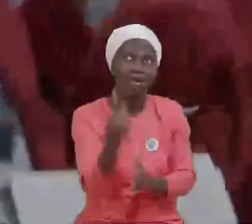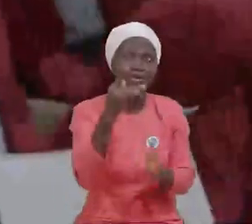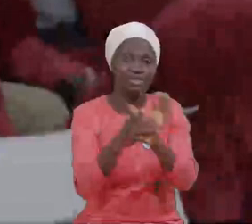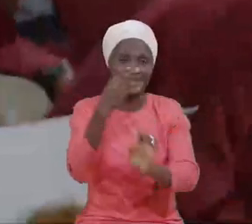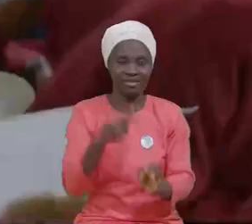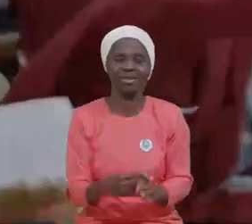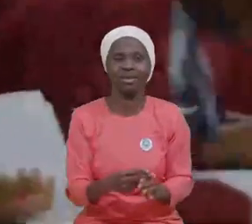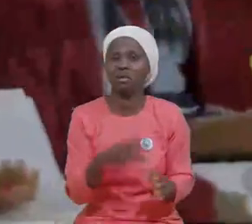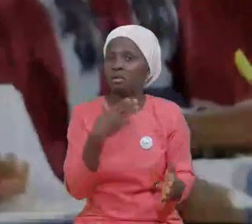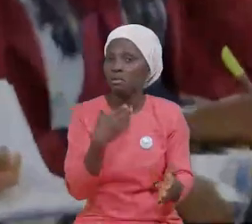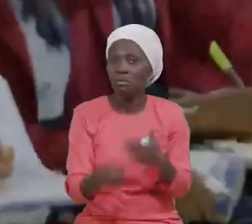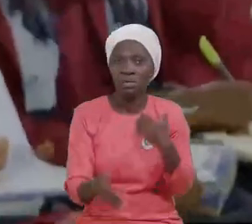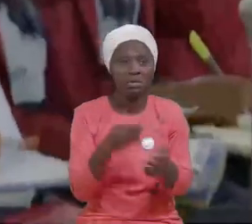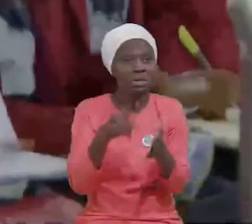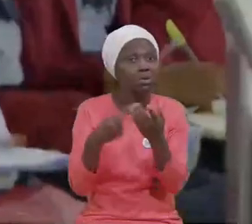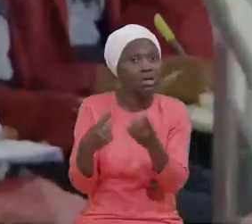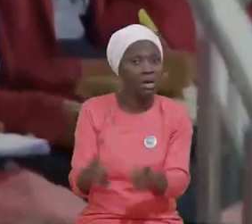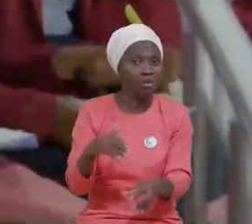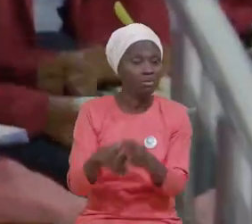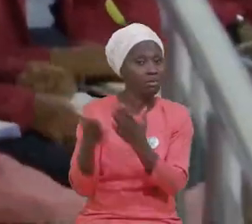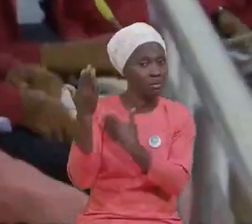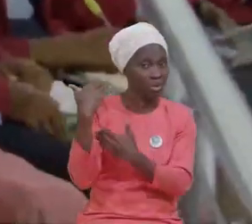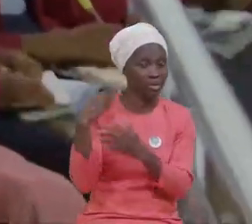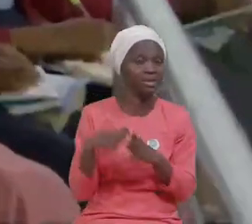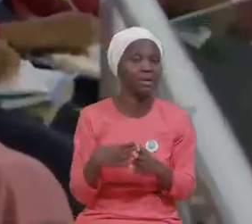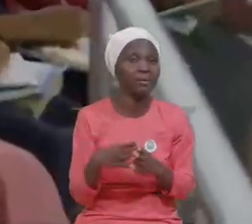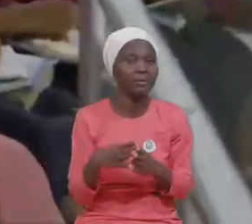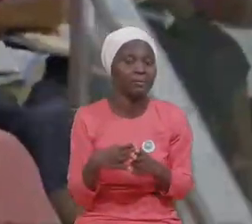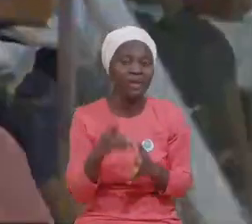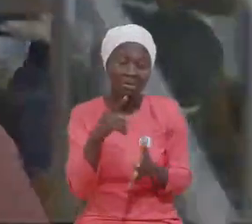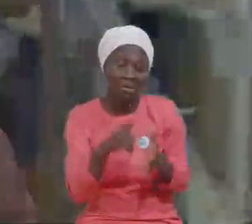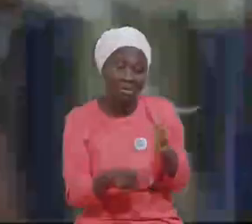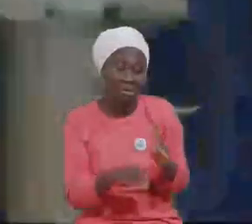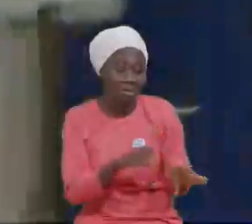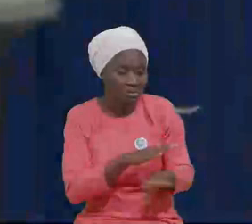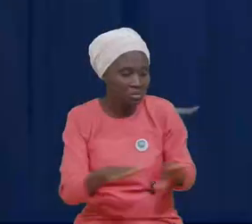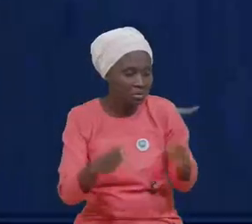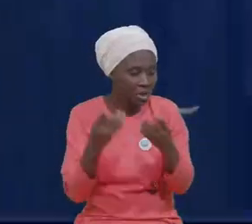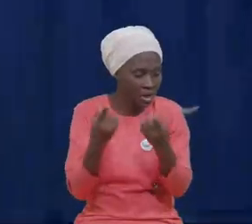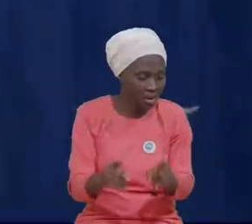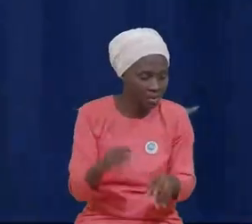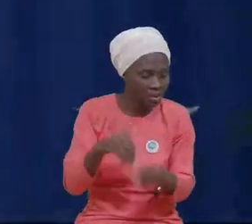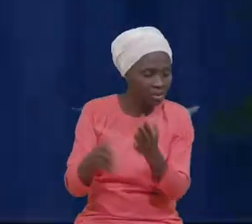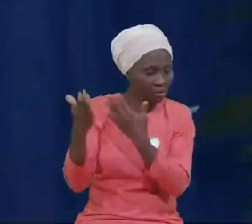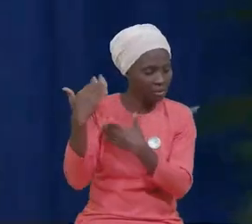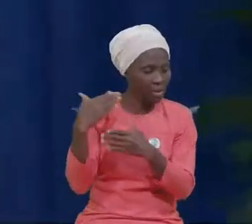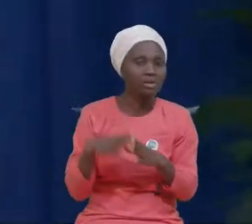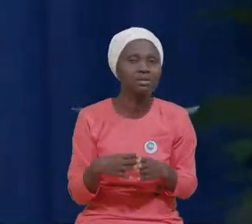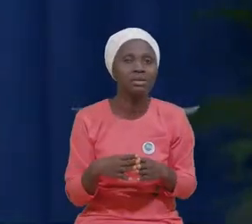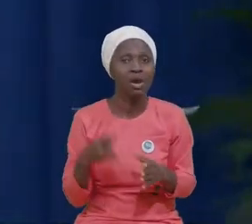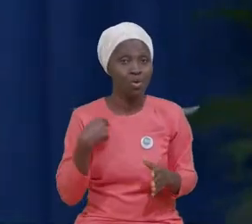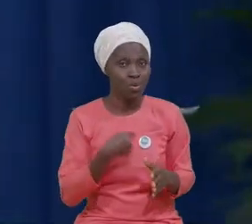haut. Peu importe ce qui est arrivé par le passé, ce qui n'est même pas arrivé par le